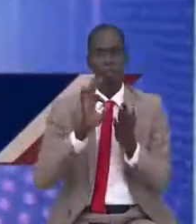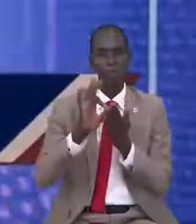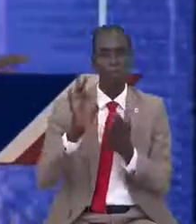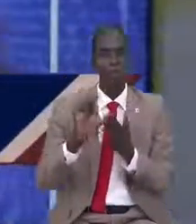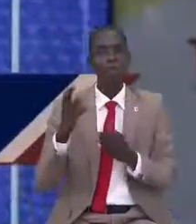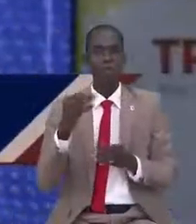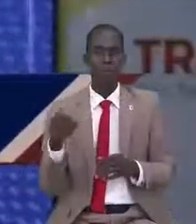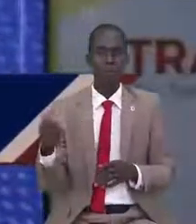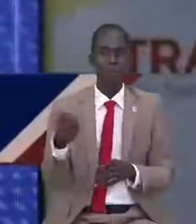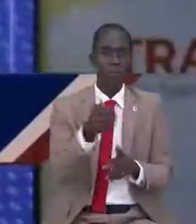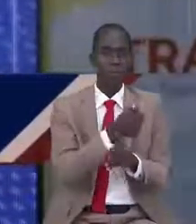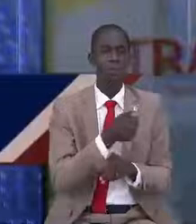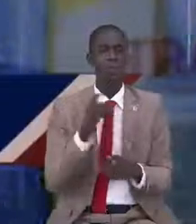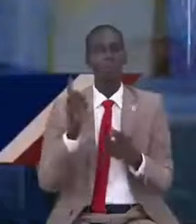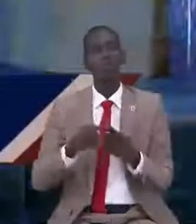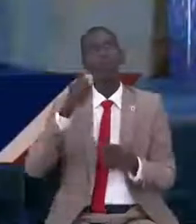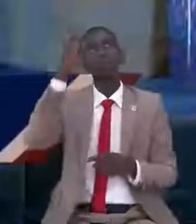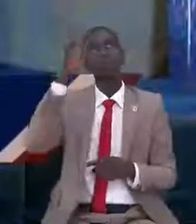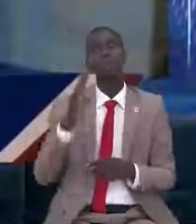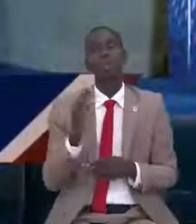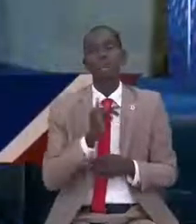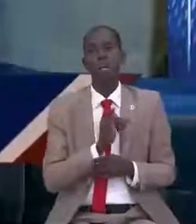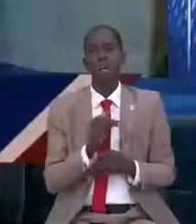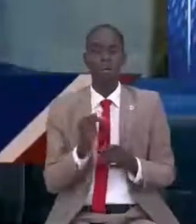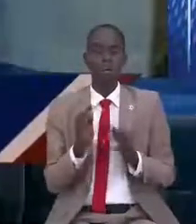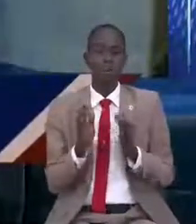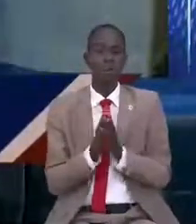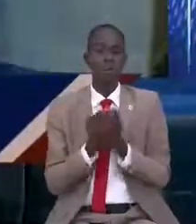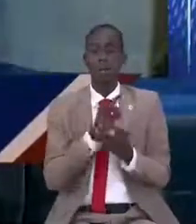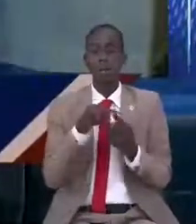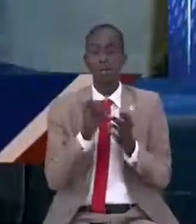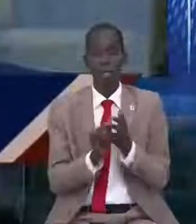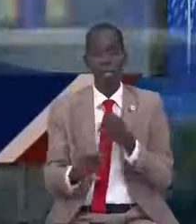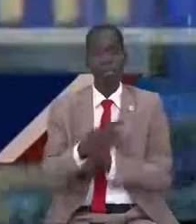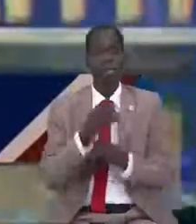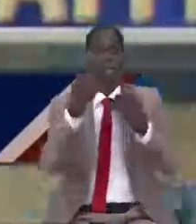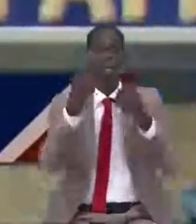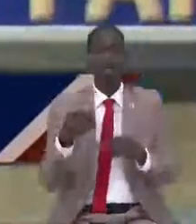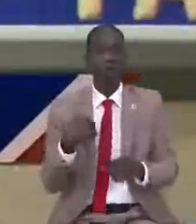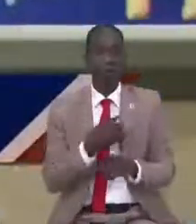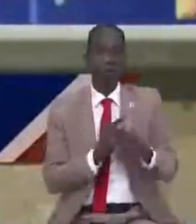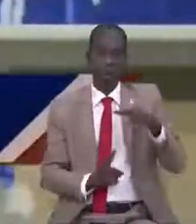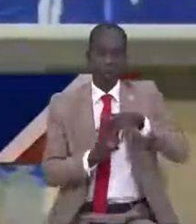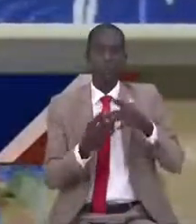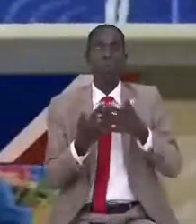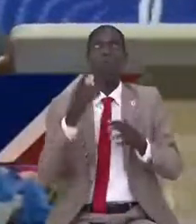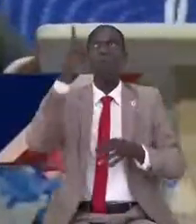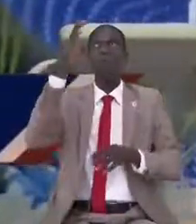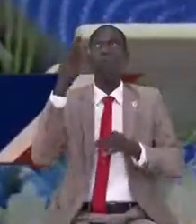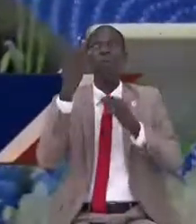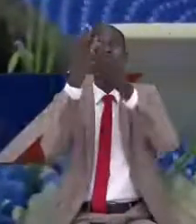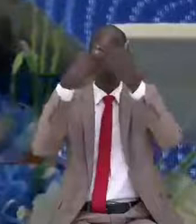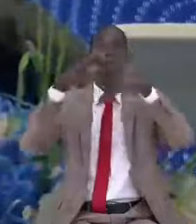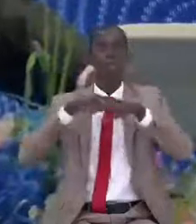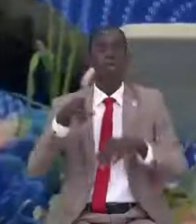Chacun de nous rendra compte à Dieu pour lui-même. Je prie que lorsque le jour-là viendra, que tu paraisses devant le Dieu